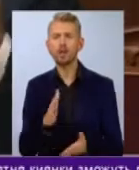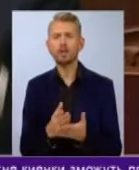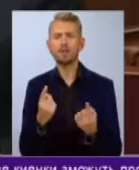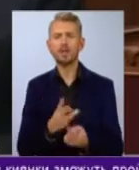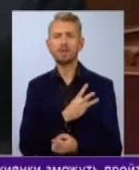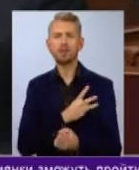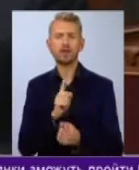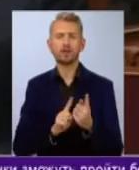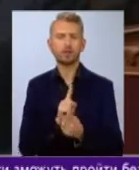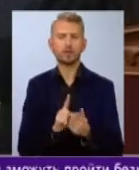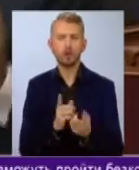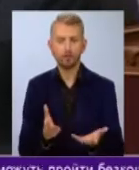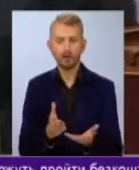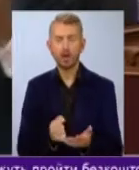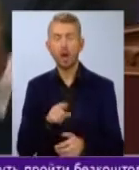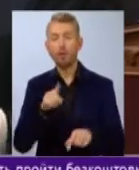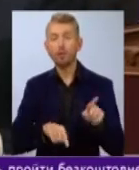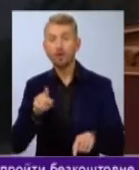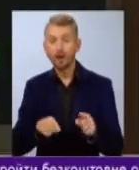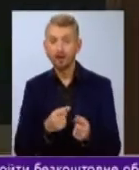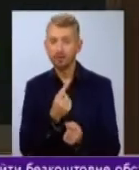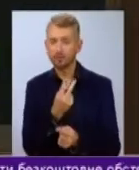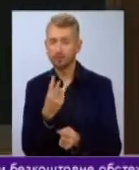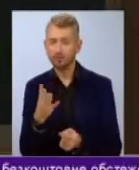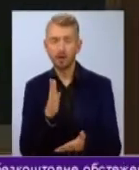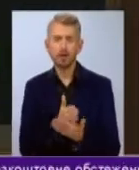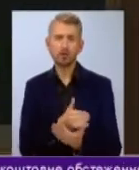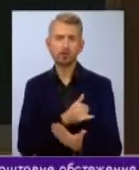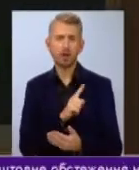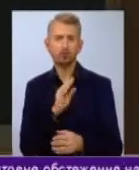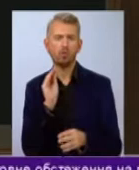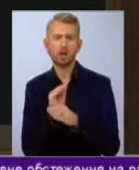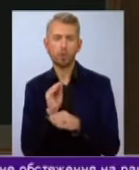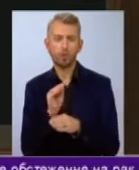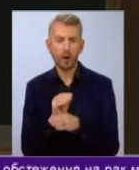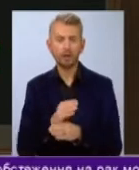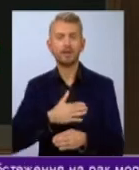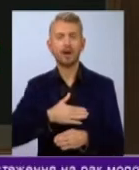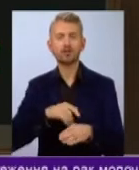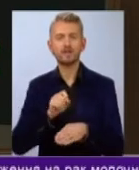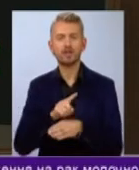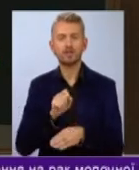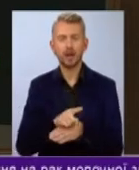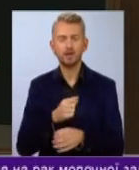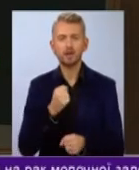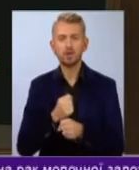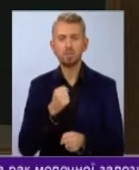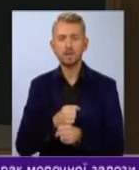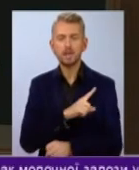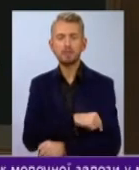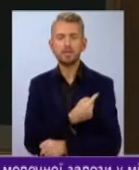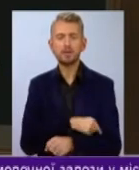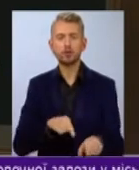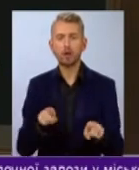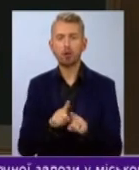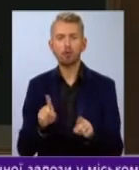бажання щось змінювати, а у деяких одиниць є бажання щось критикувати. Наше завдання – зробити медицину такою,